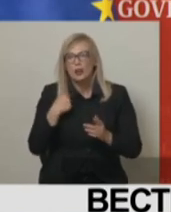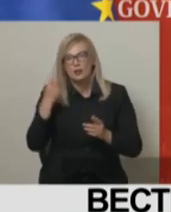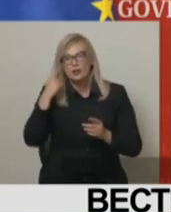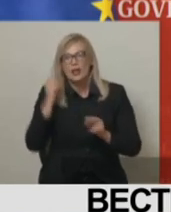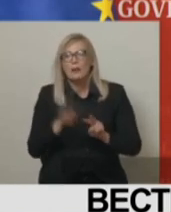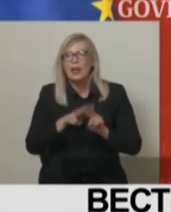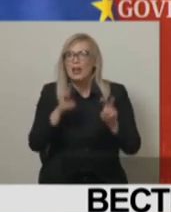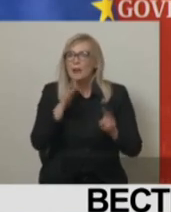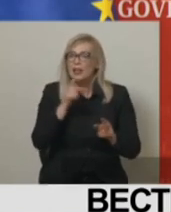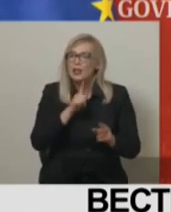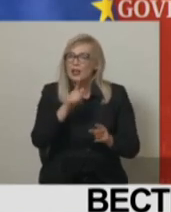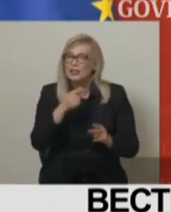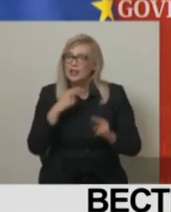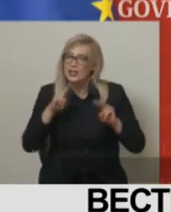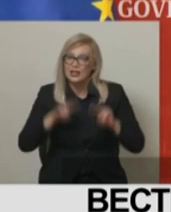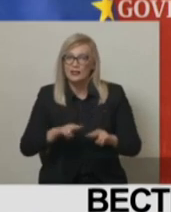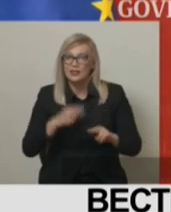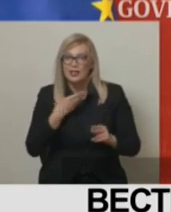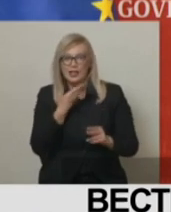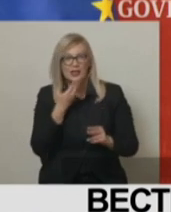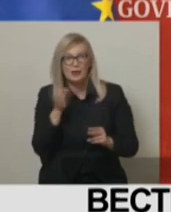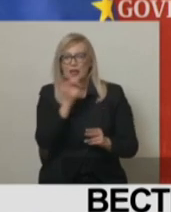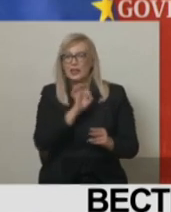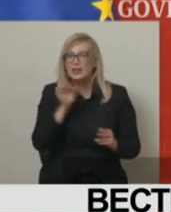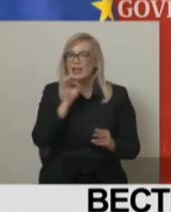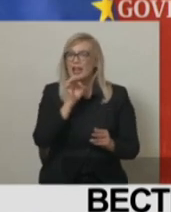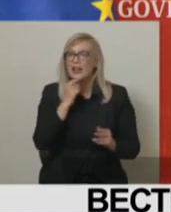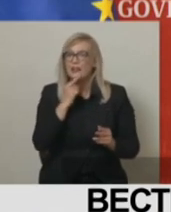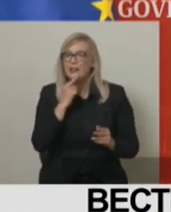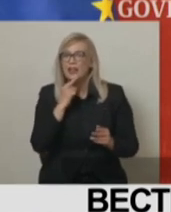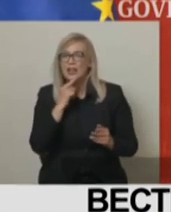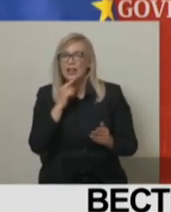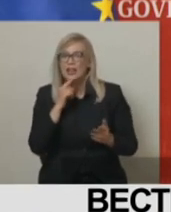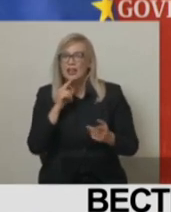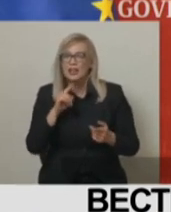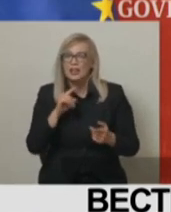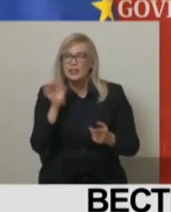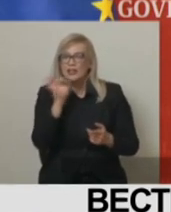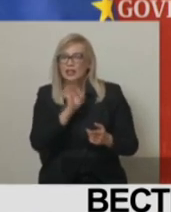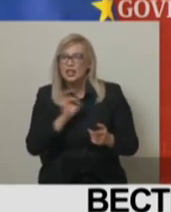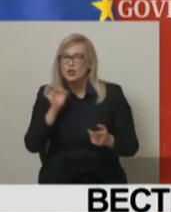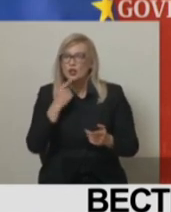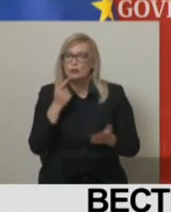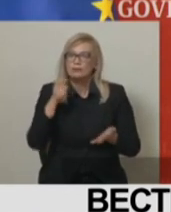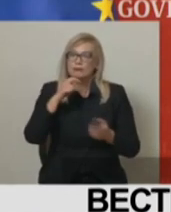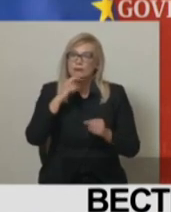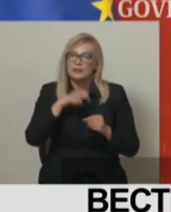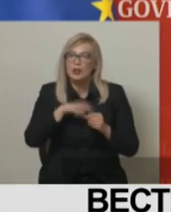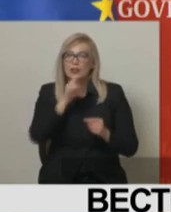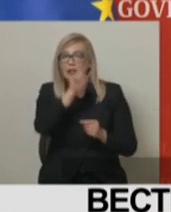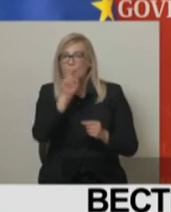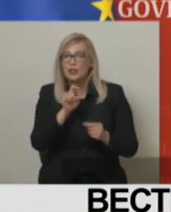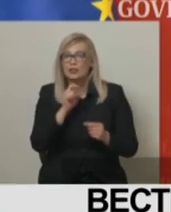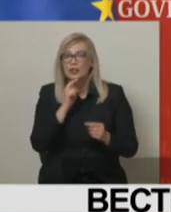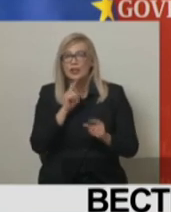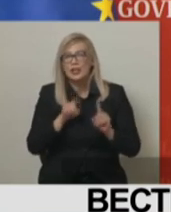македонскиот јазик и навистина тоа нема никакви допирни точки да го стави во подпрашалник или на